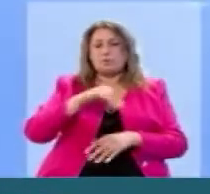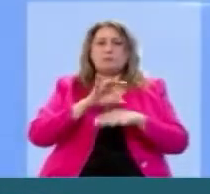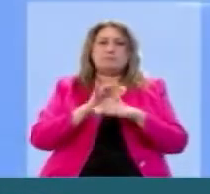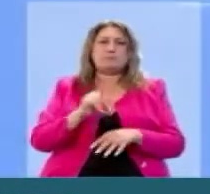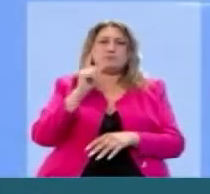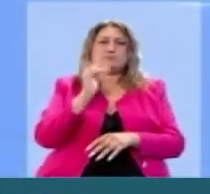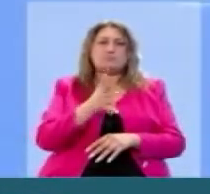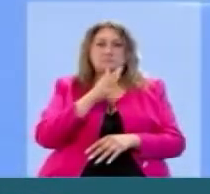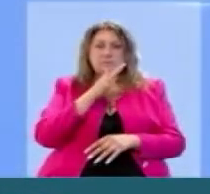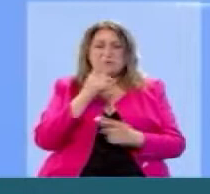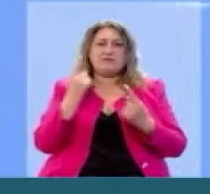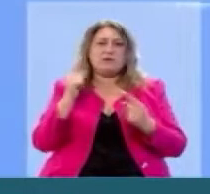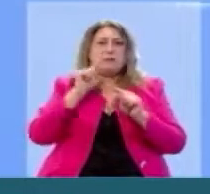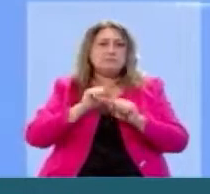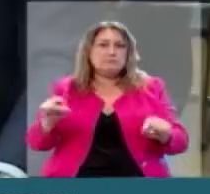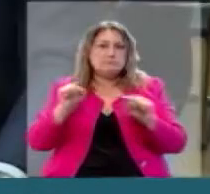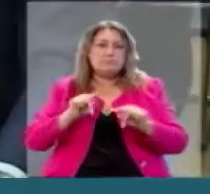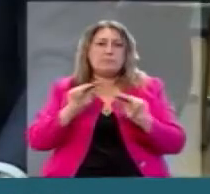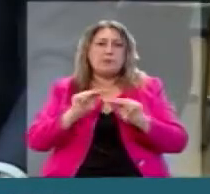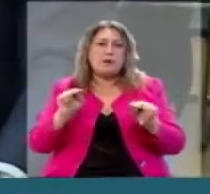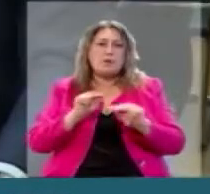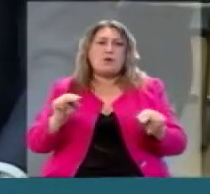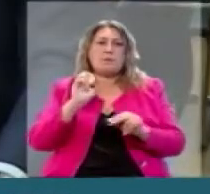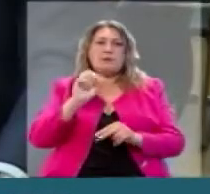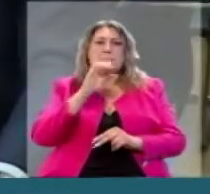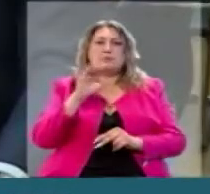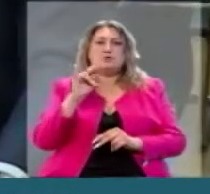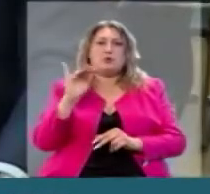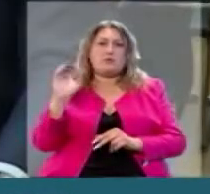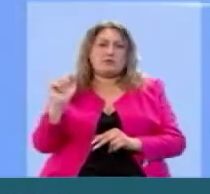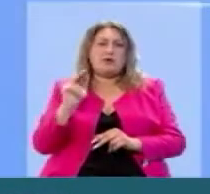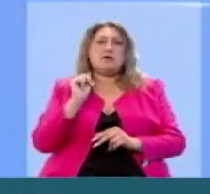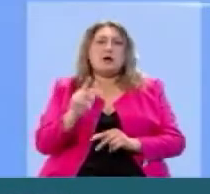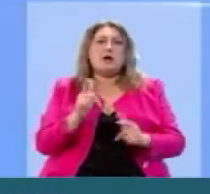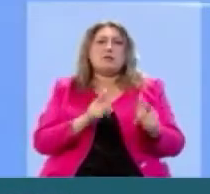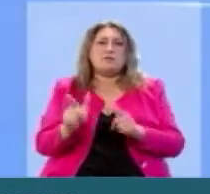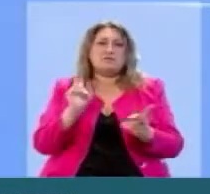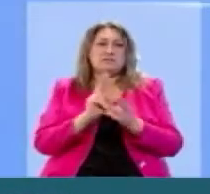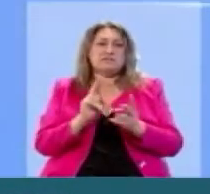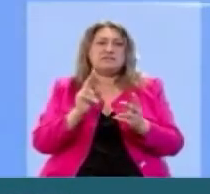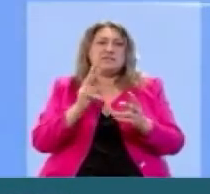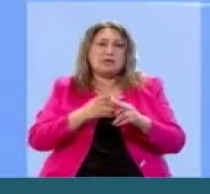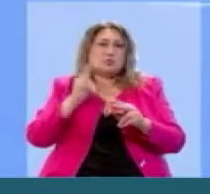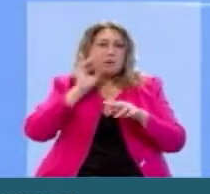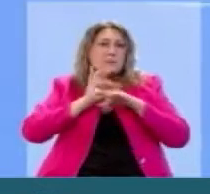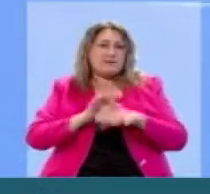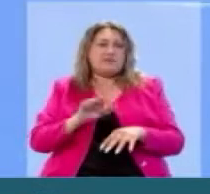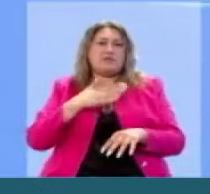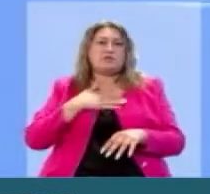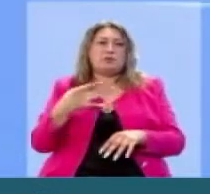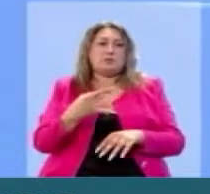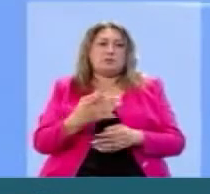отмечается 150-летие великого просветителя, педагога Ахмета Байтурсынова. Скажите, как готовятся встретить эту знаменательную дату в нашем